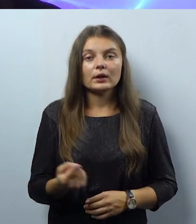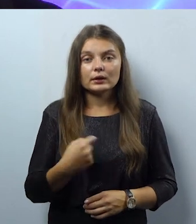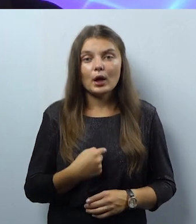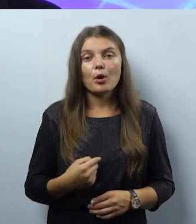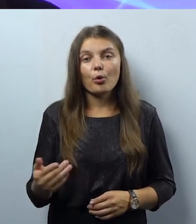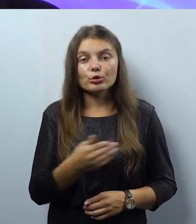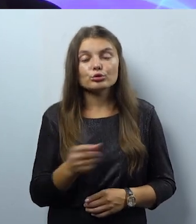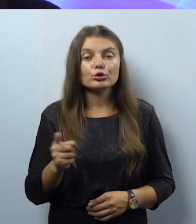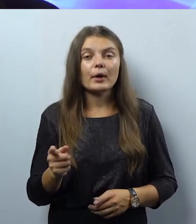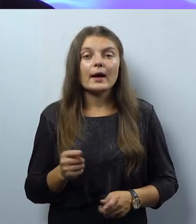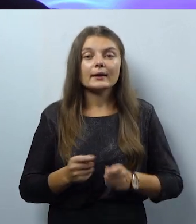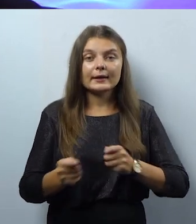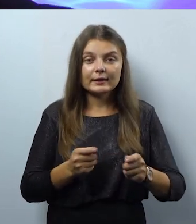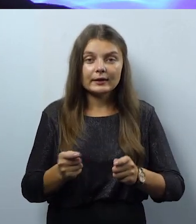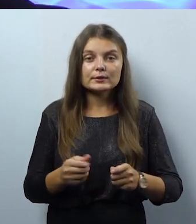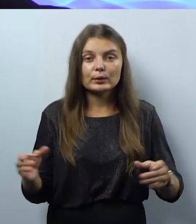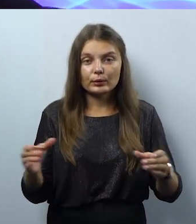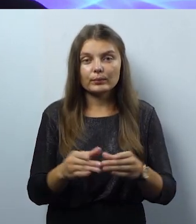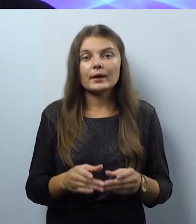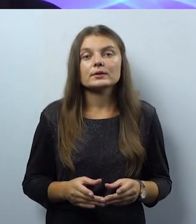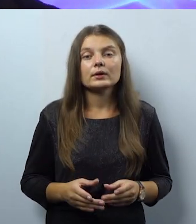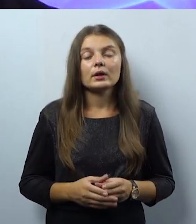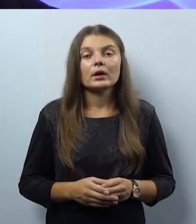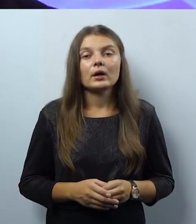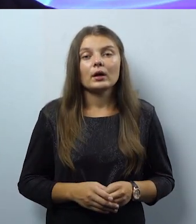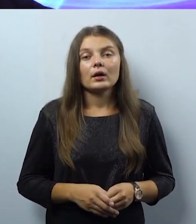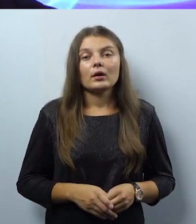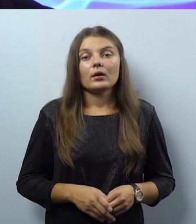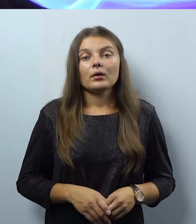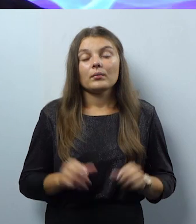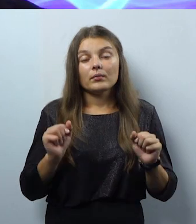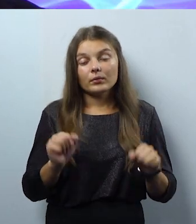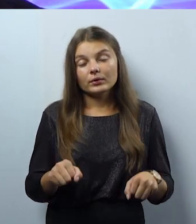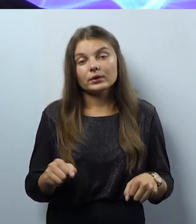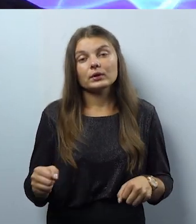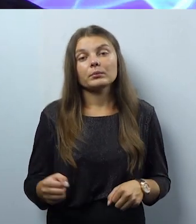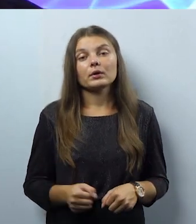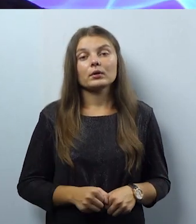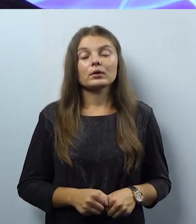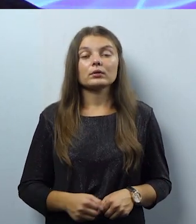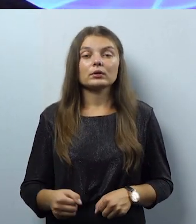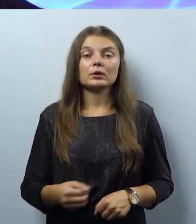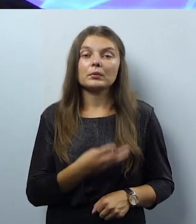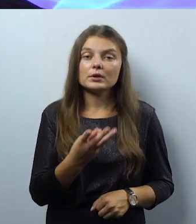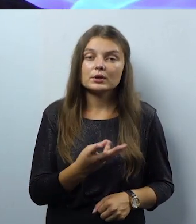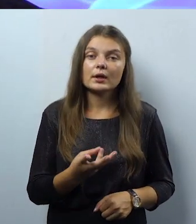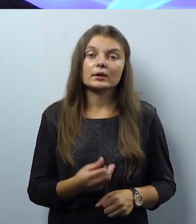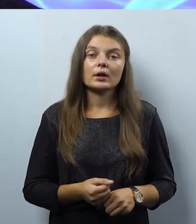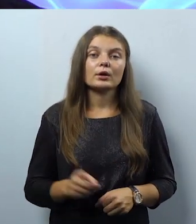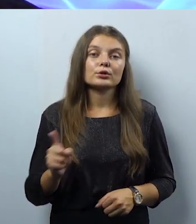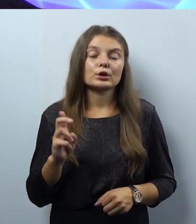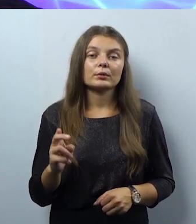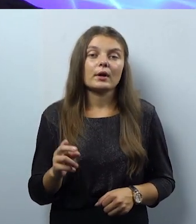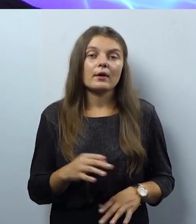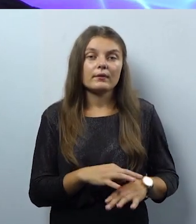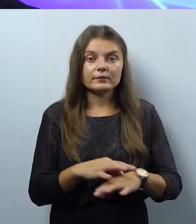компанії також мало бажання ці речі робити. Звичайно, ми будемо робити, ми це прописали в програмі «Екологія», провести